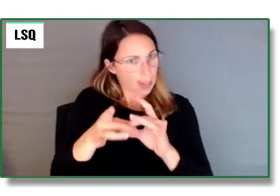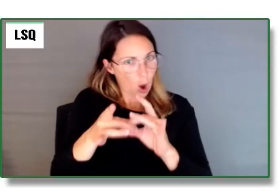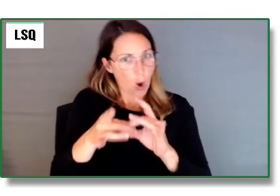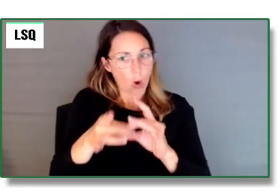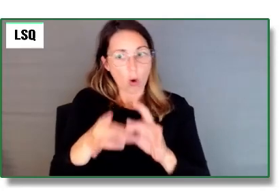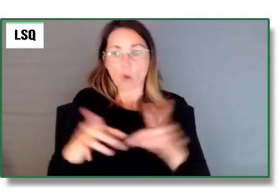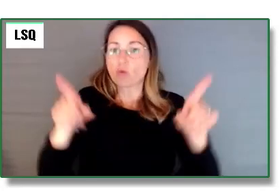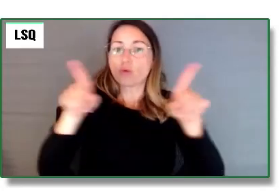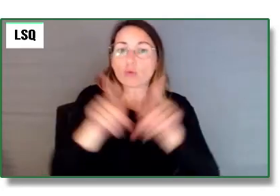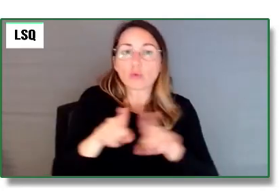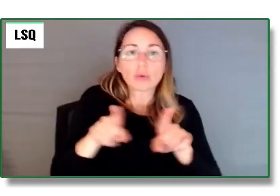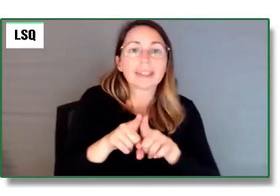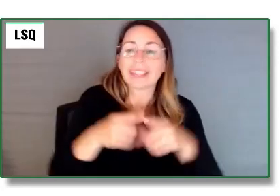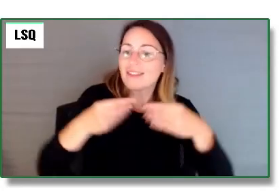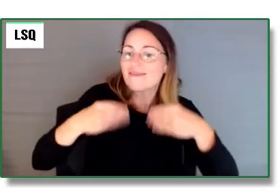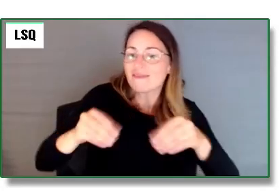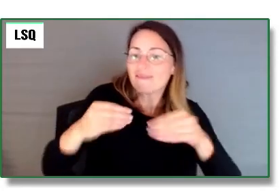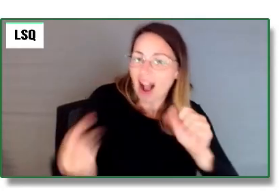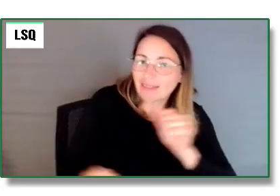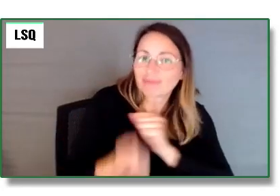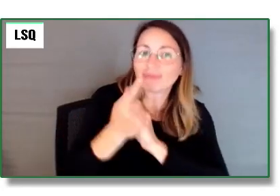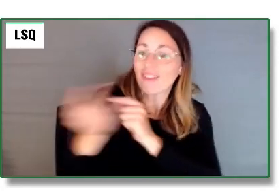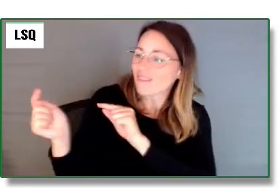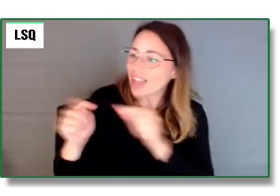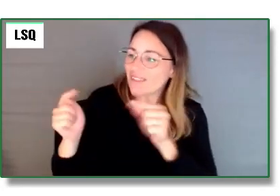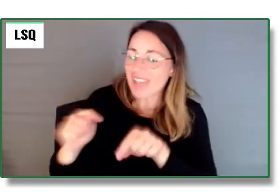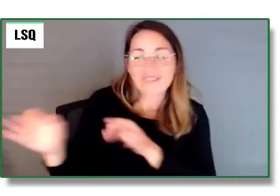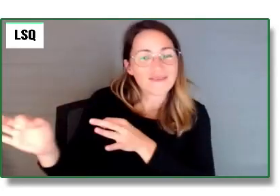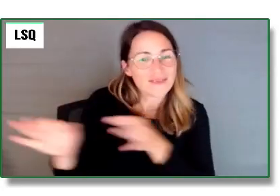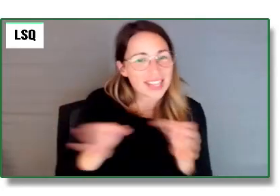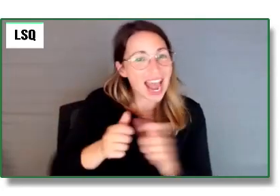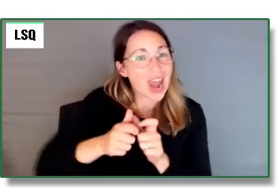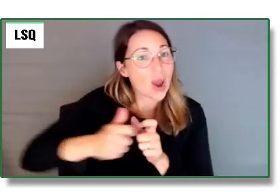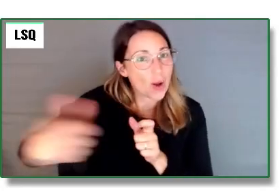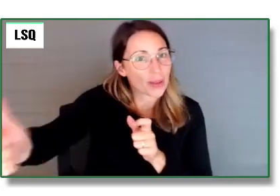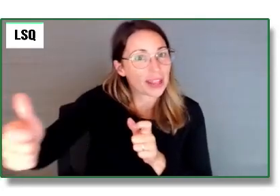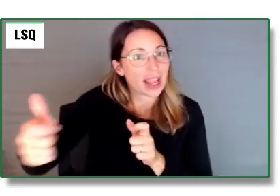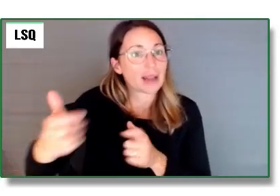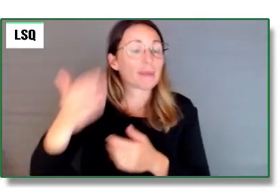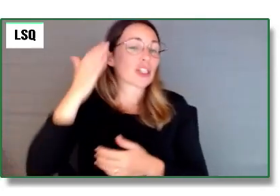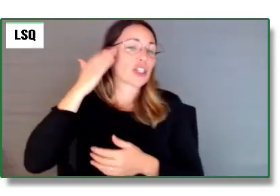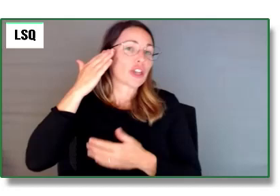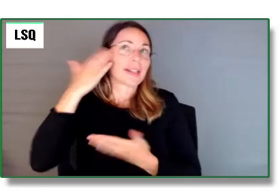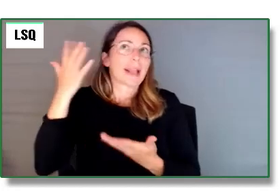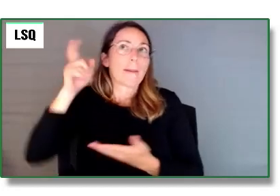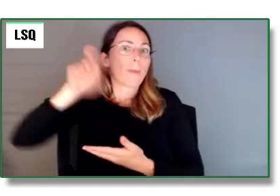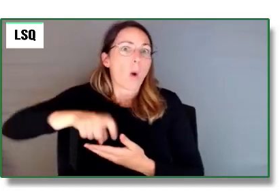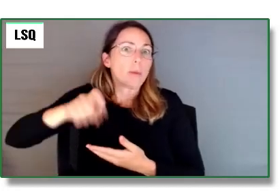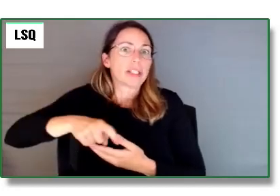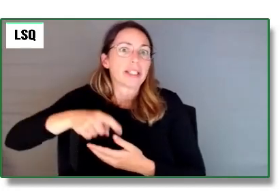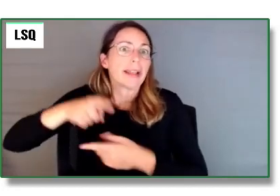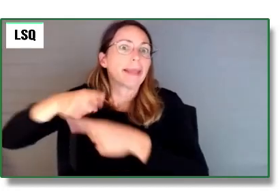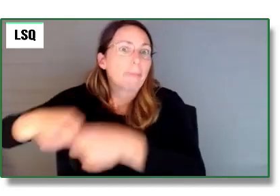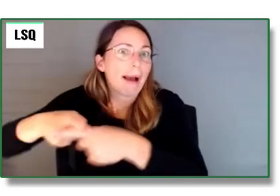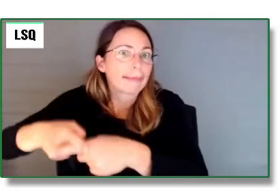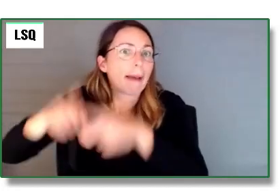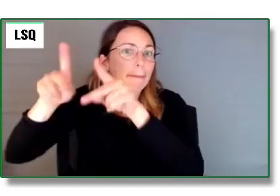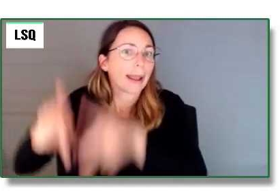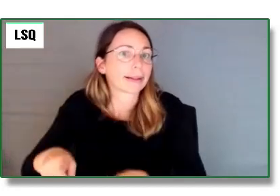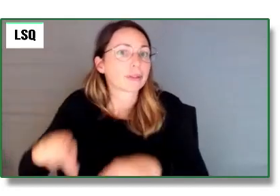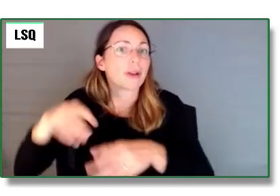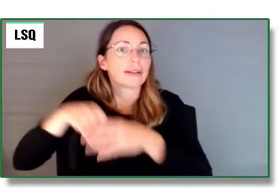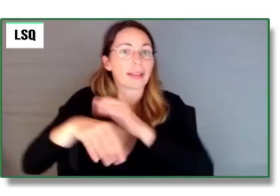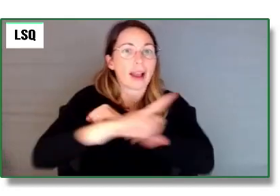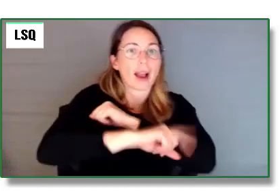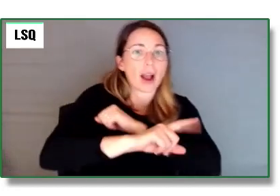fidélité à long terme, car maintenant je sais que je ne suis pas dépendant de quelqu'un, que ce soit un membre du personnel ou un compagnon, pour m'aider dans